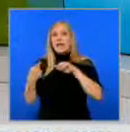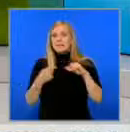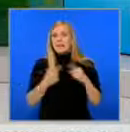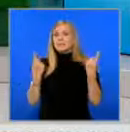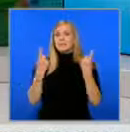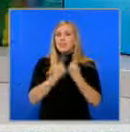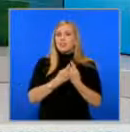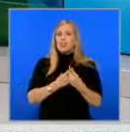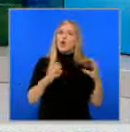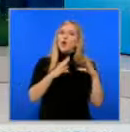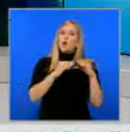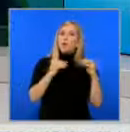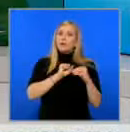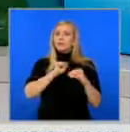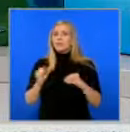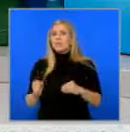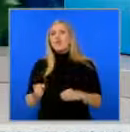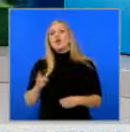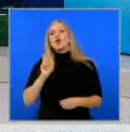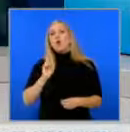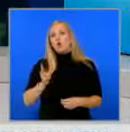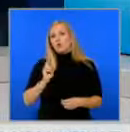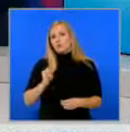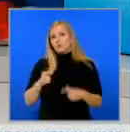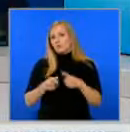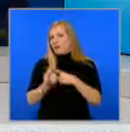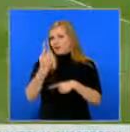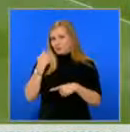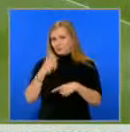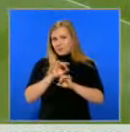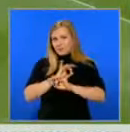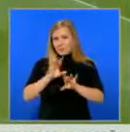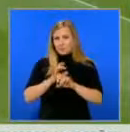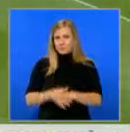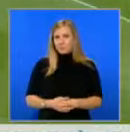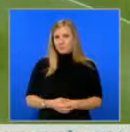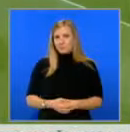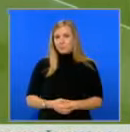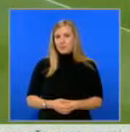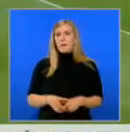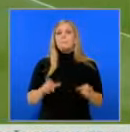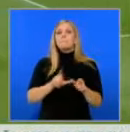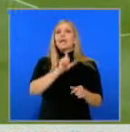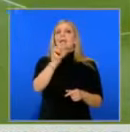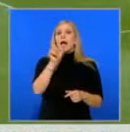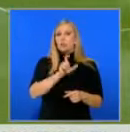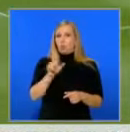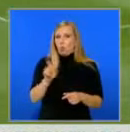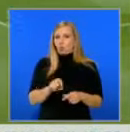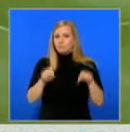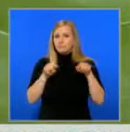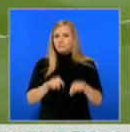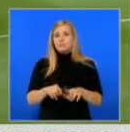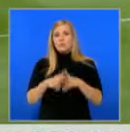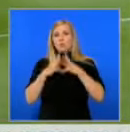събития белязаха вчерашната вечер от футболните евроквалификации в милано склад азура стигна до изключително